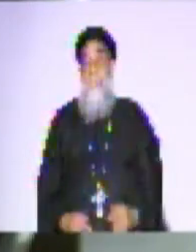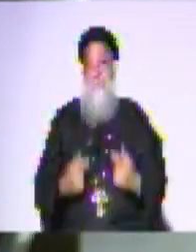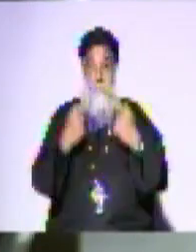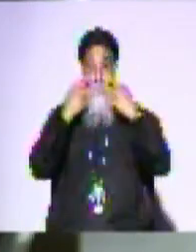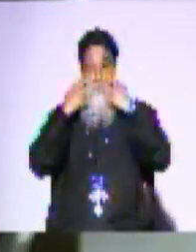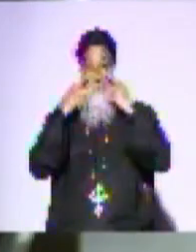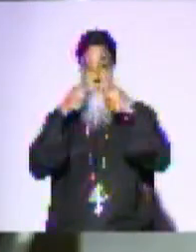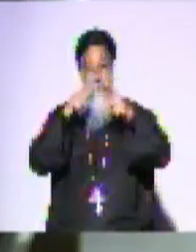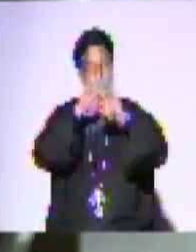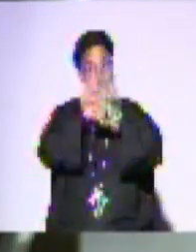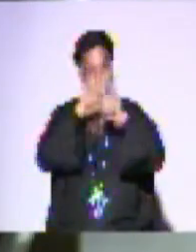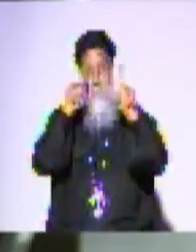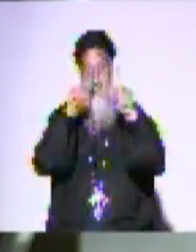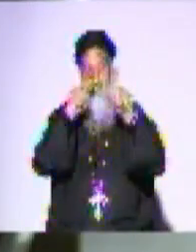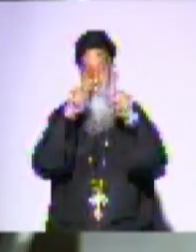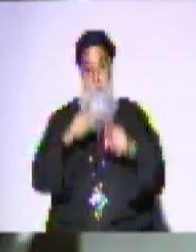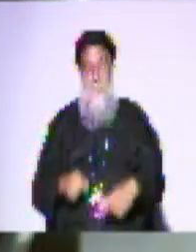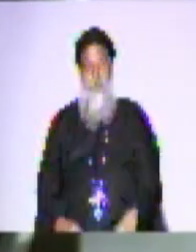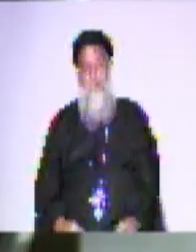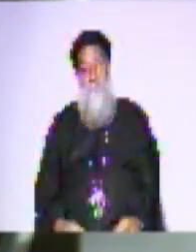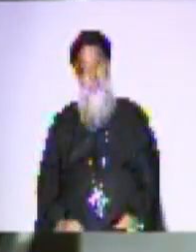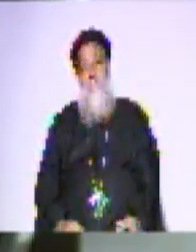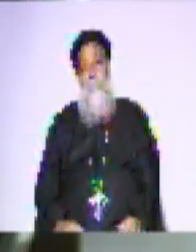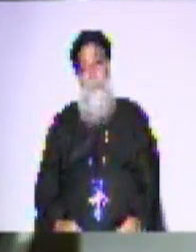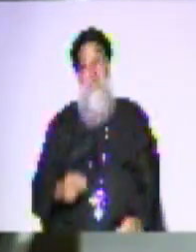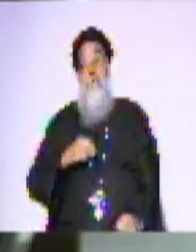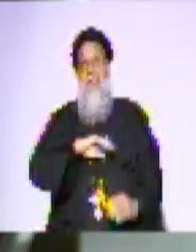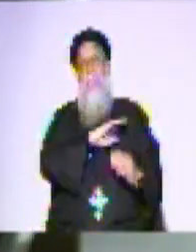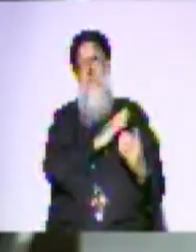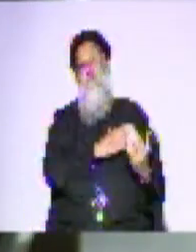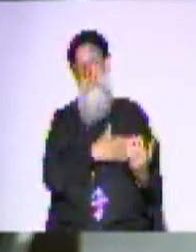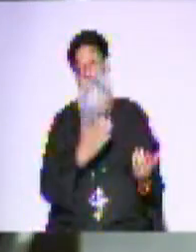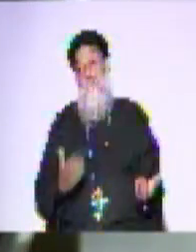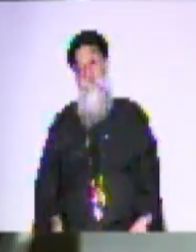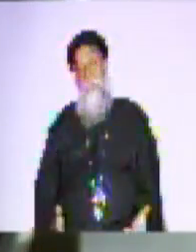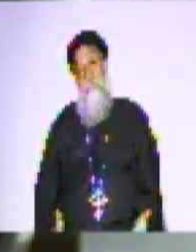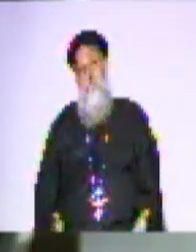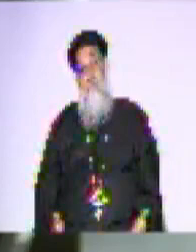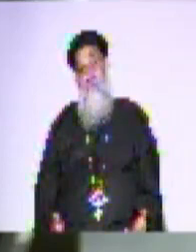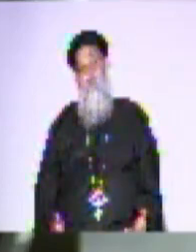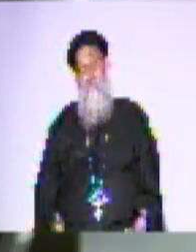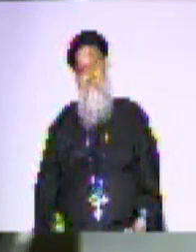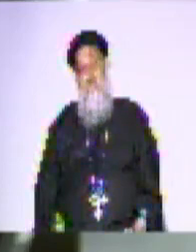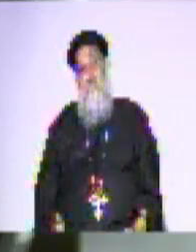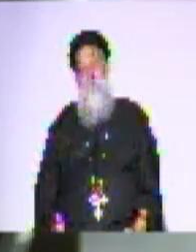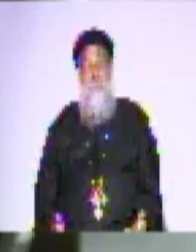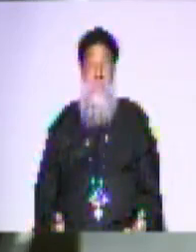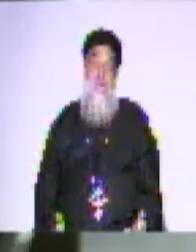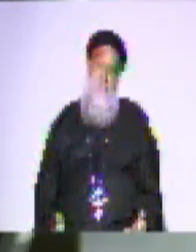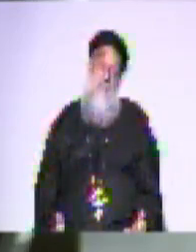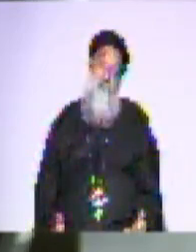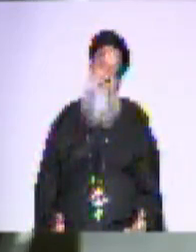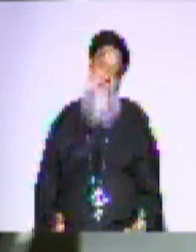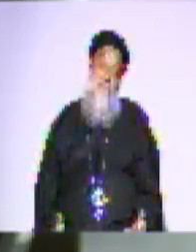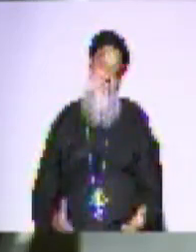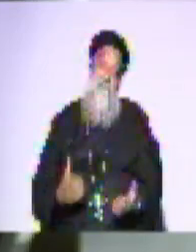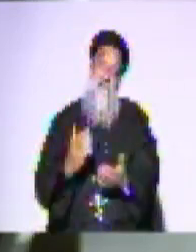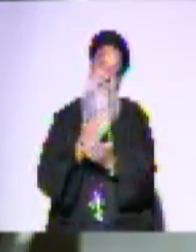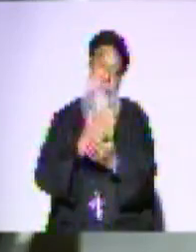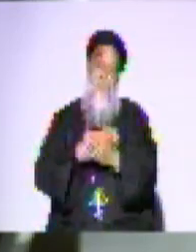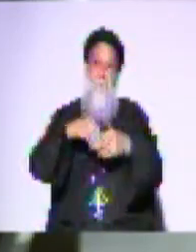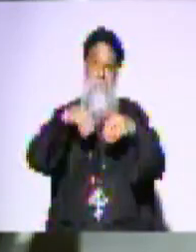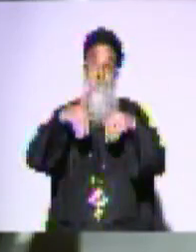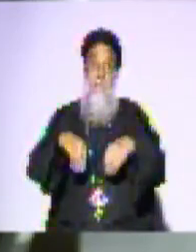مرئية وملموسة. فعايزة إيمان. عشان كده قبل